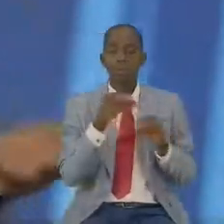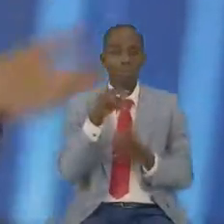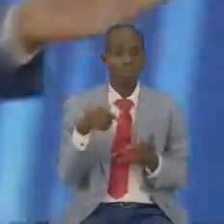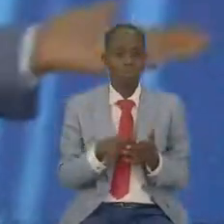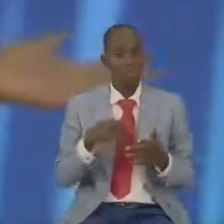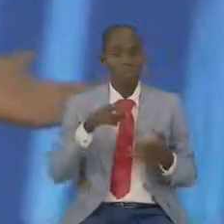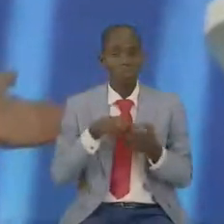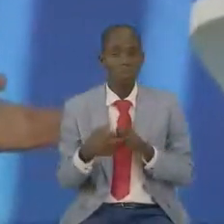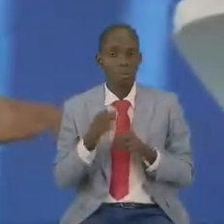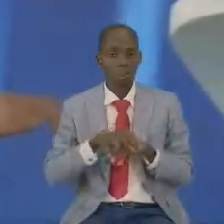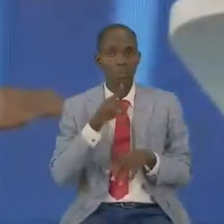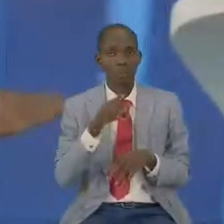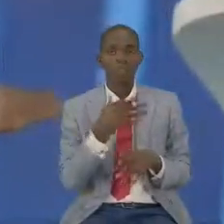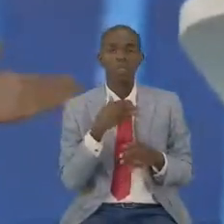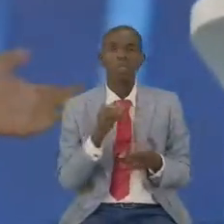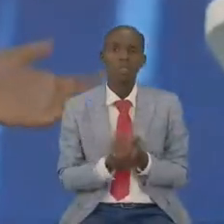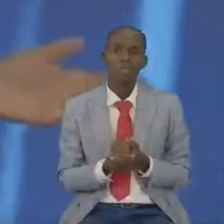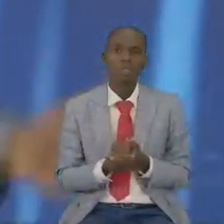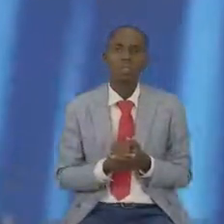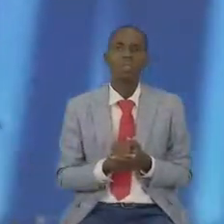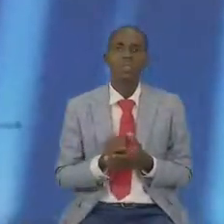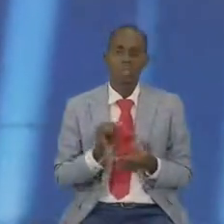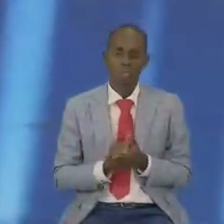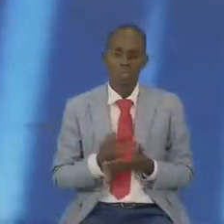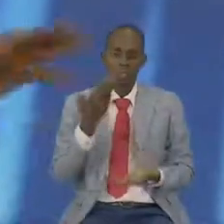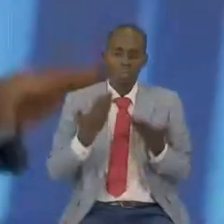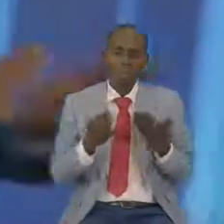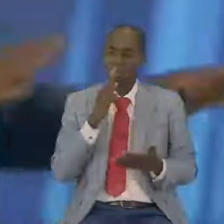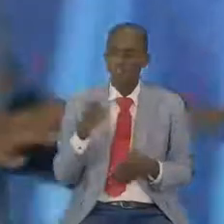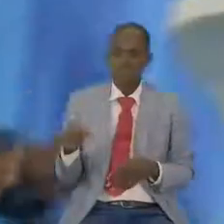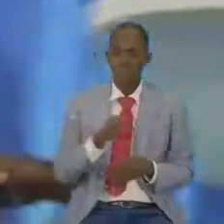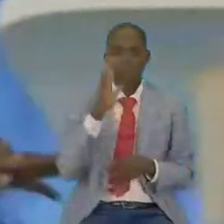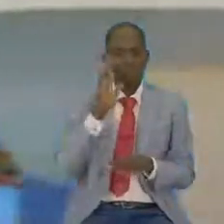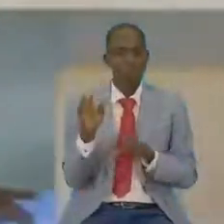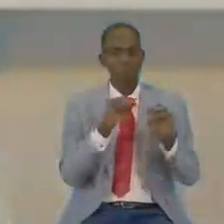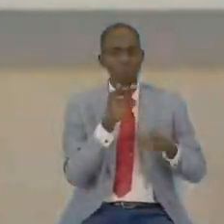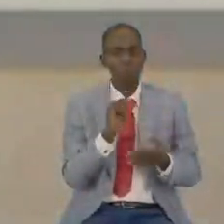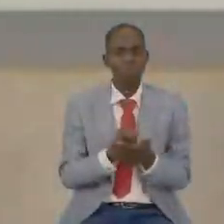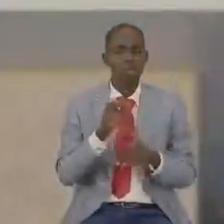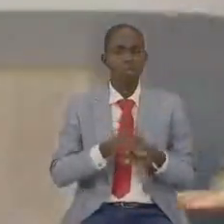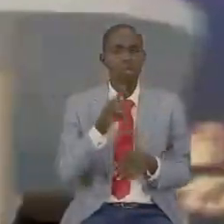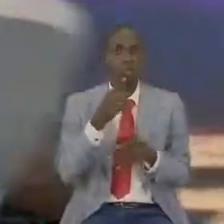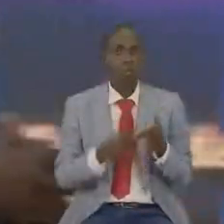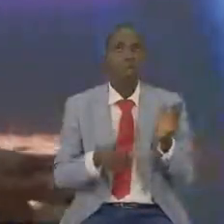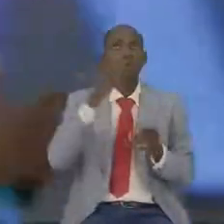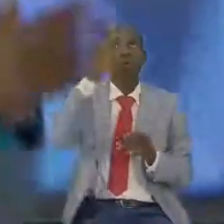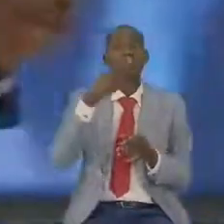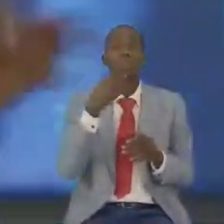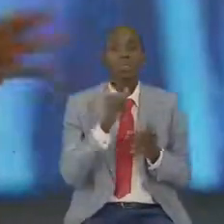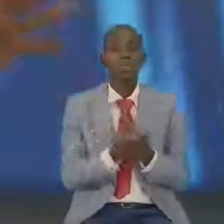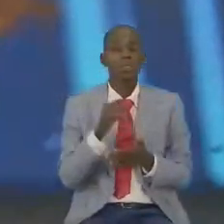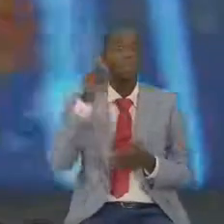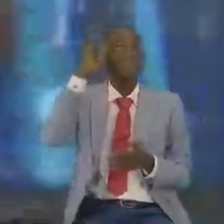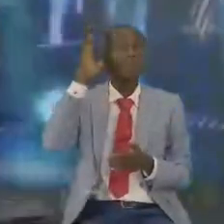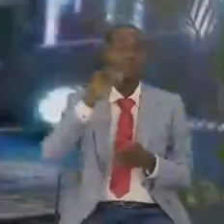disent, alors eux, qui vont mettre ça sur toi. Quand Dieu a dit qu'il ne frappera pas sur toi,